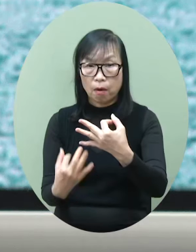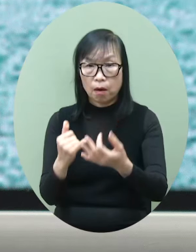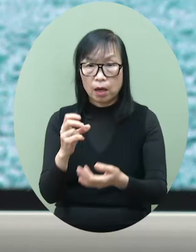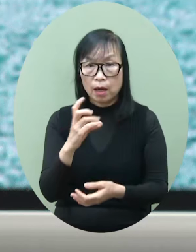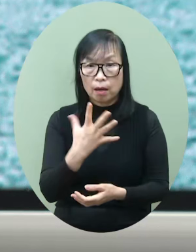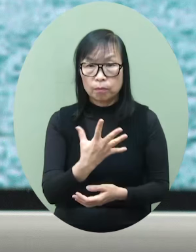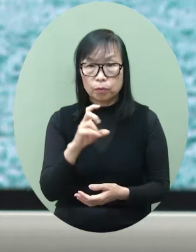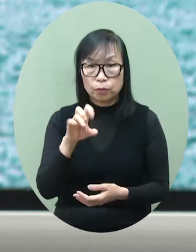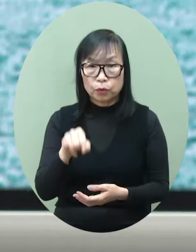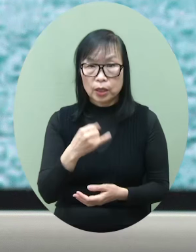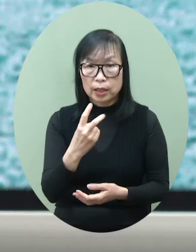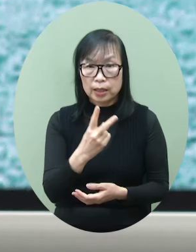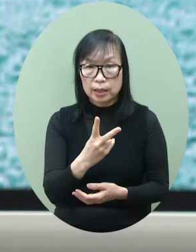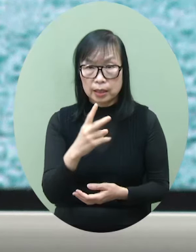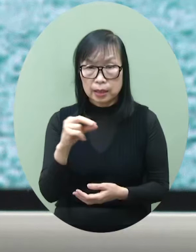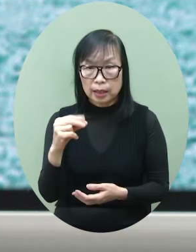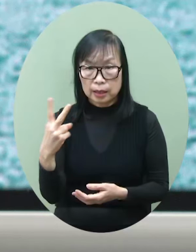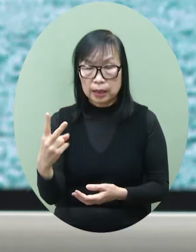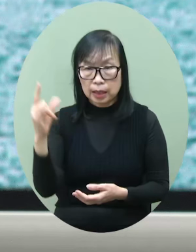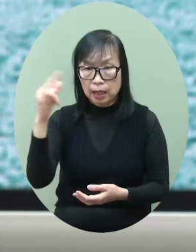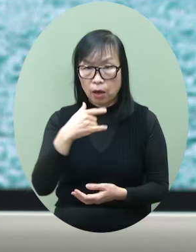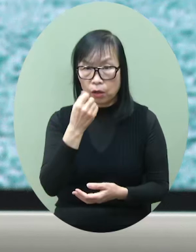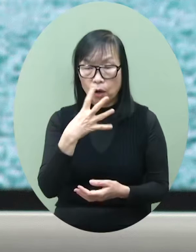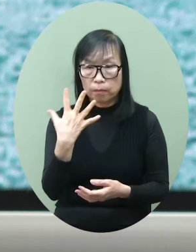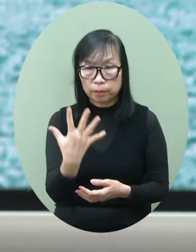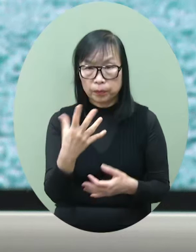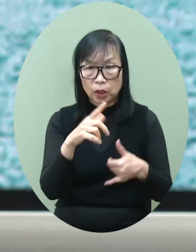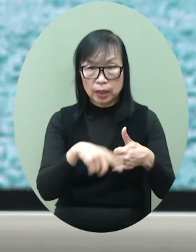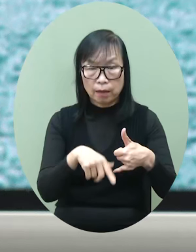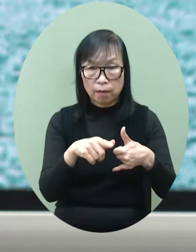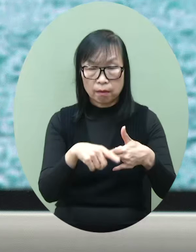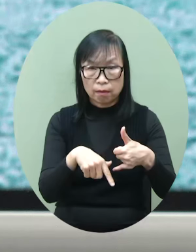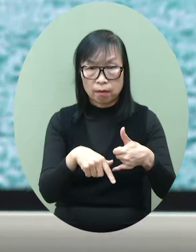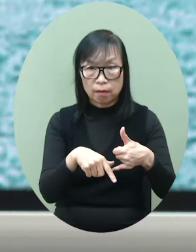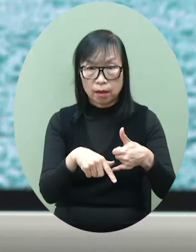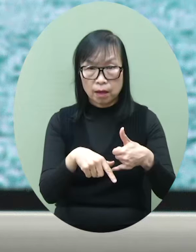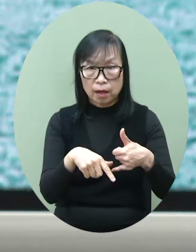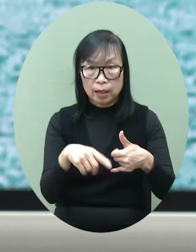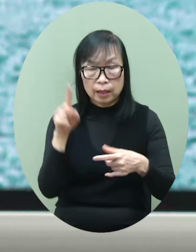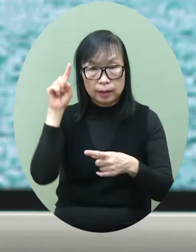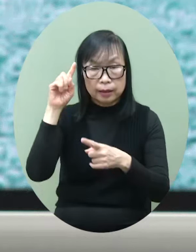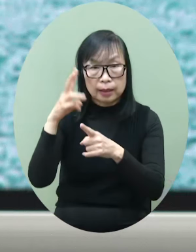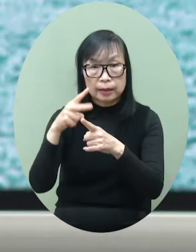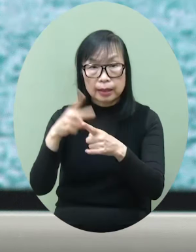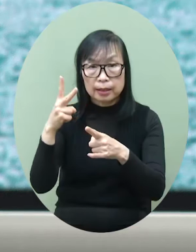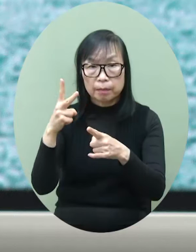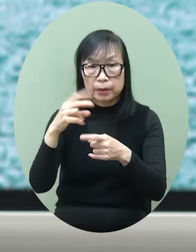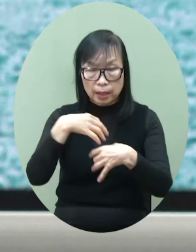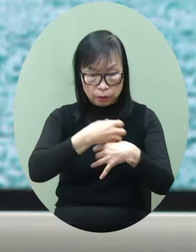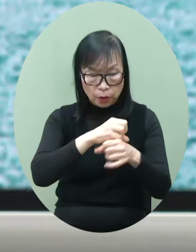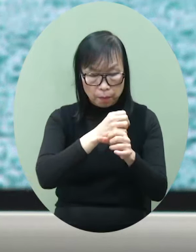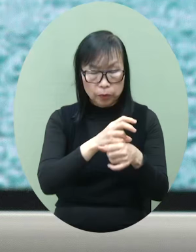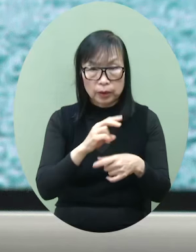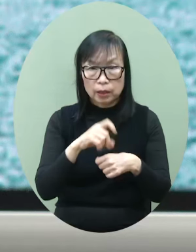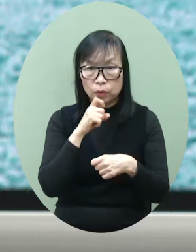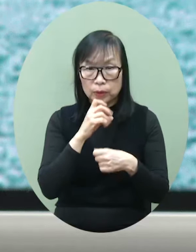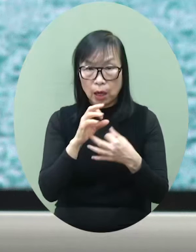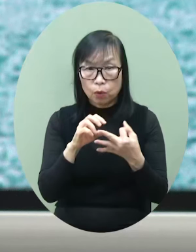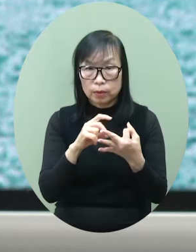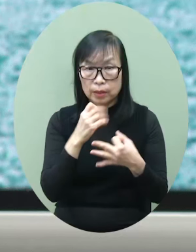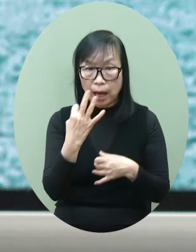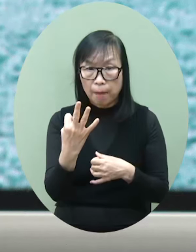三位